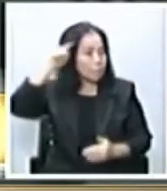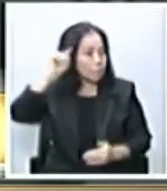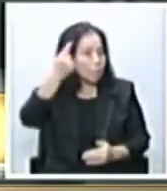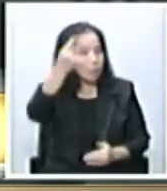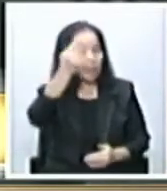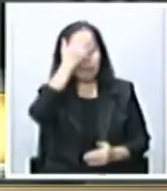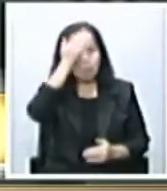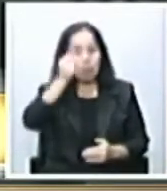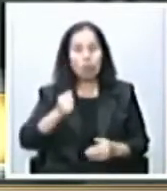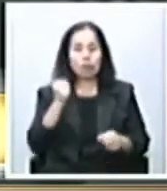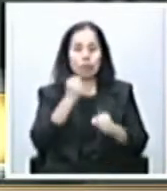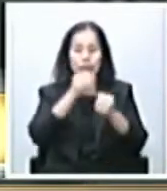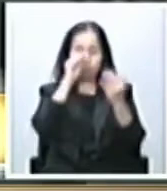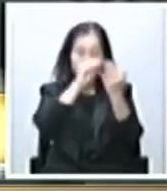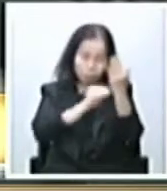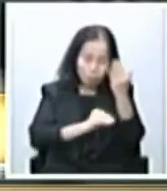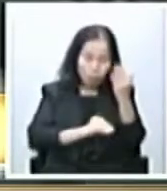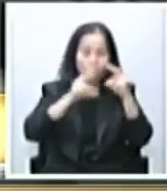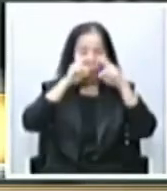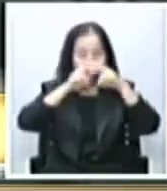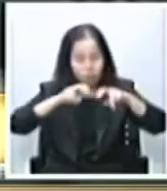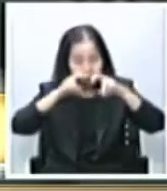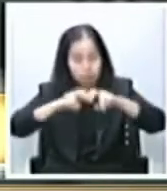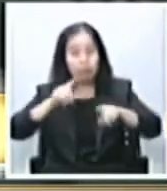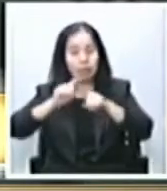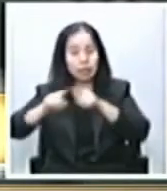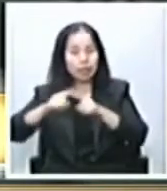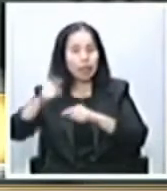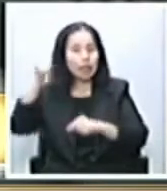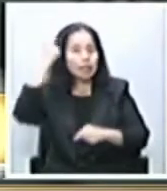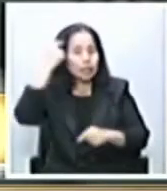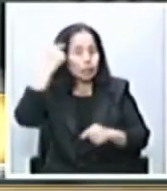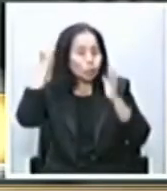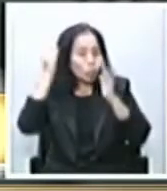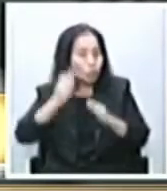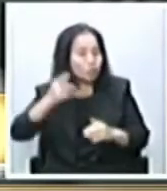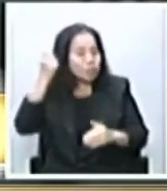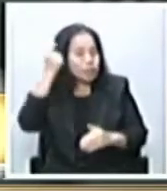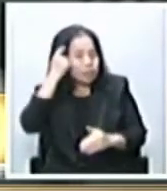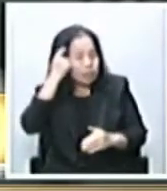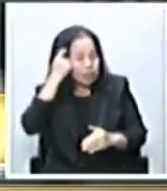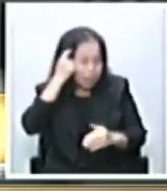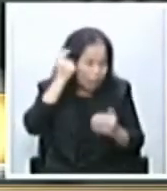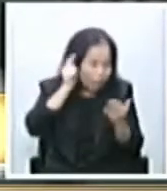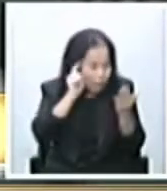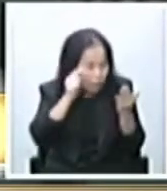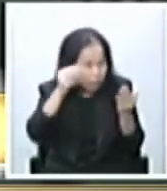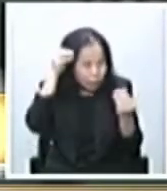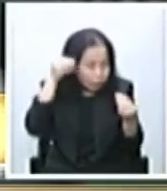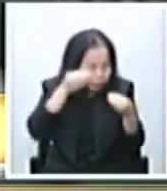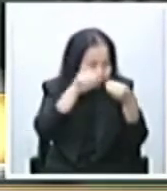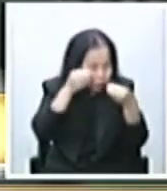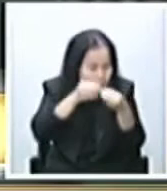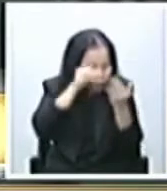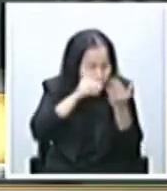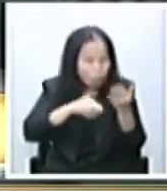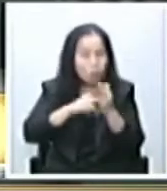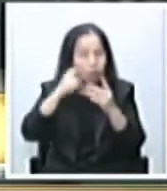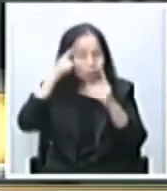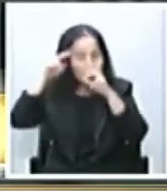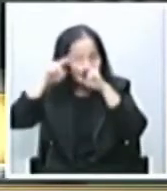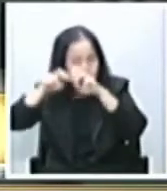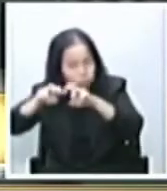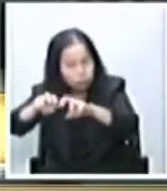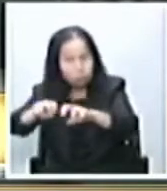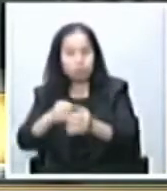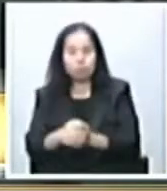นการในการทำวิจัยเหล่านั้นบุคคลในวงงานวิจัยเหล่านั้นสิ่งที่เกิดขึ้นนั่นก็คือการค้นคว้าการหาคำต